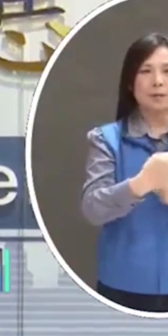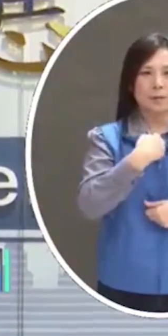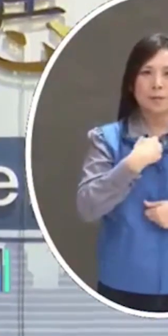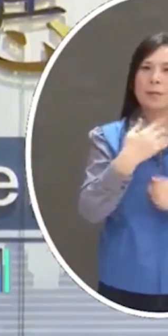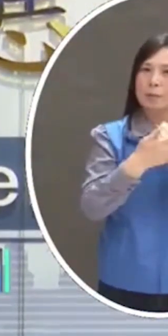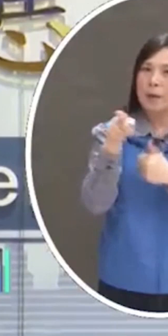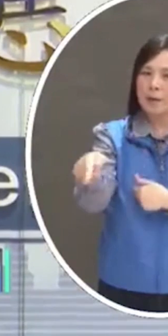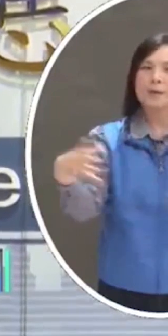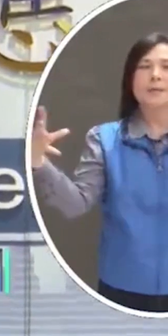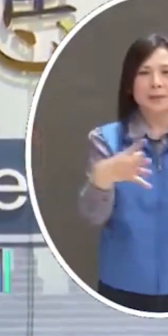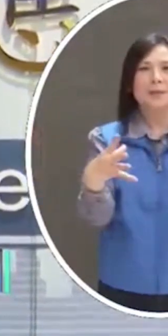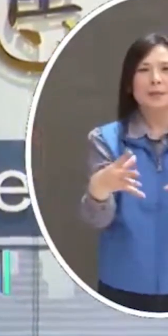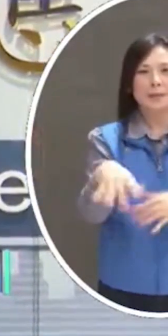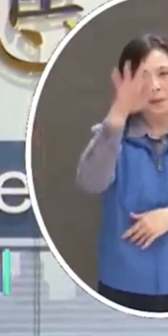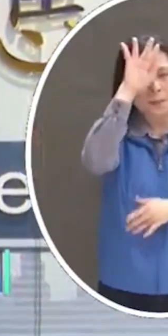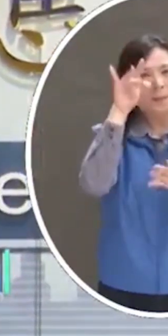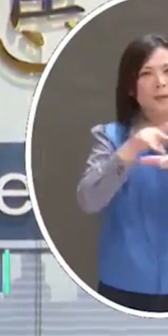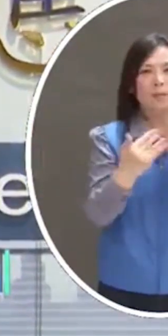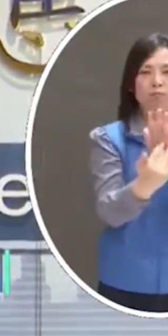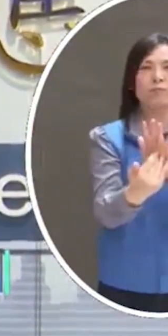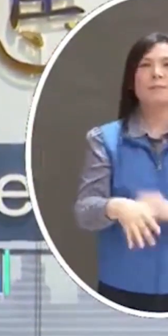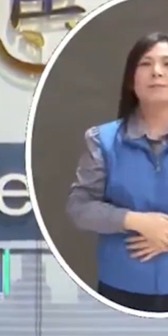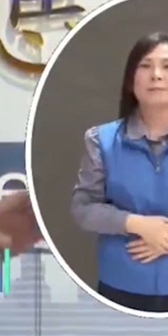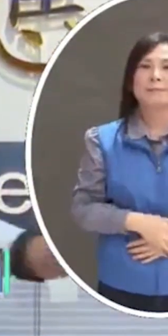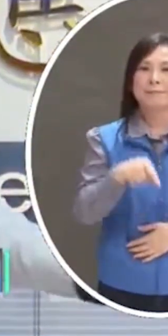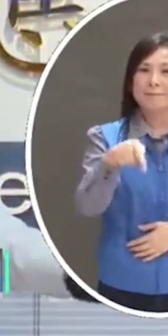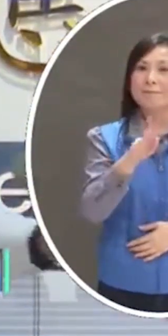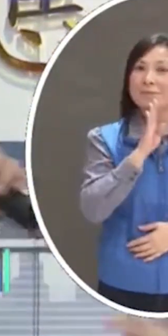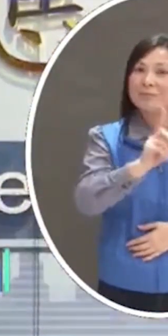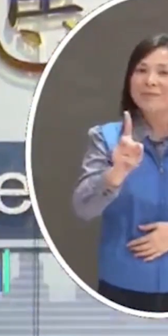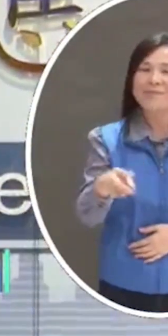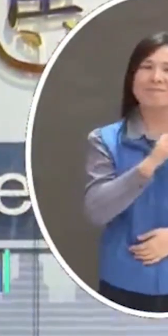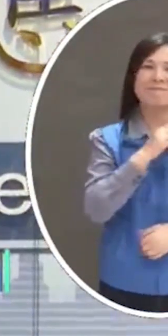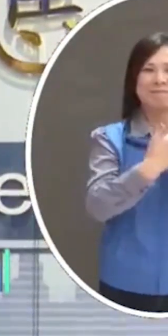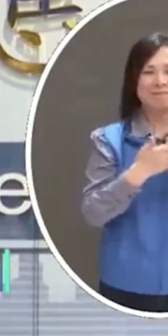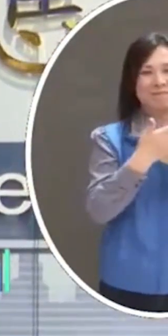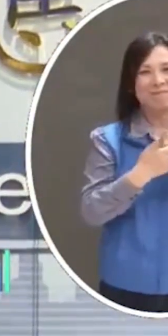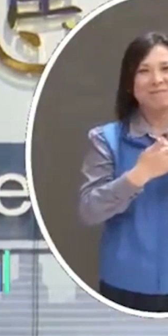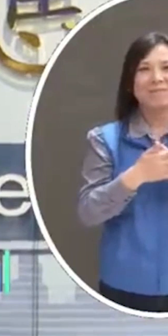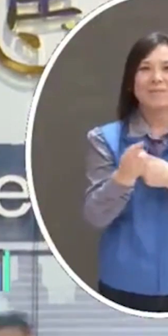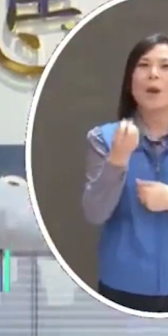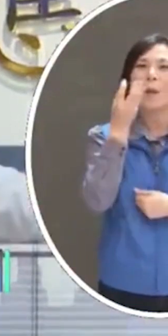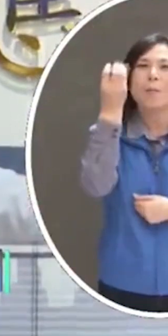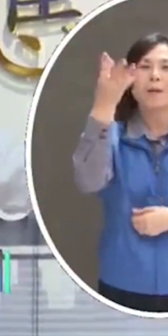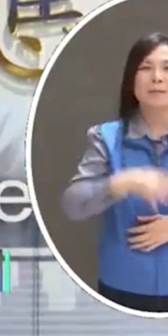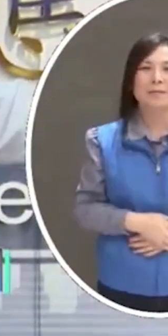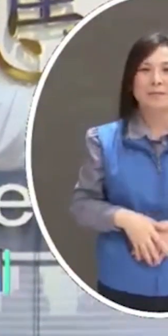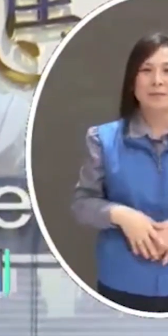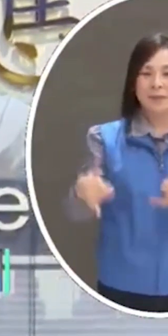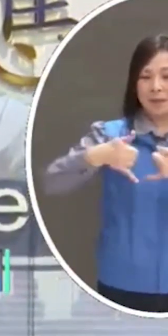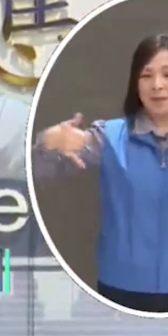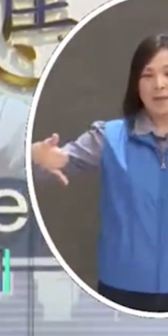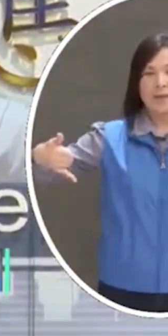你，一起来对抗疫情。这叫做自我防护泡泡，这个距离就是